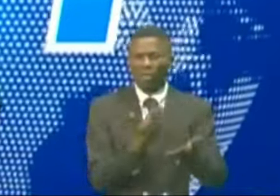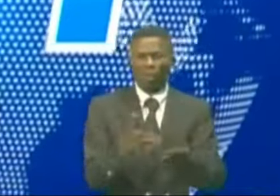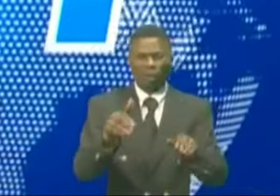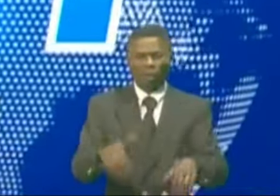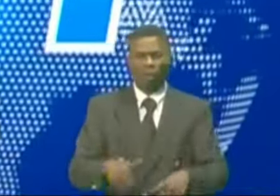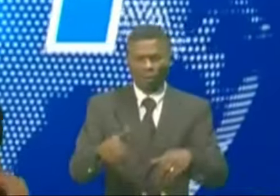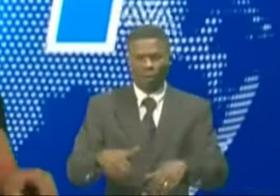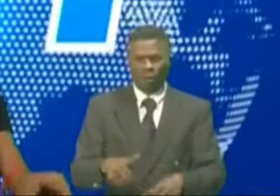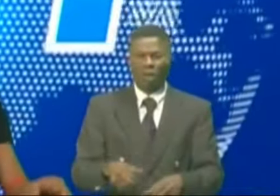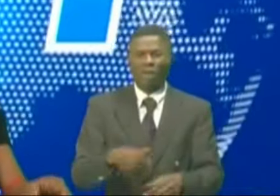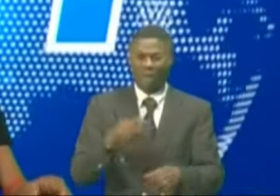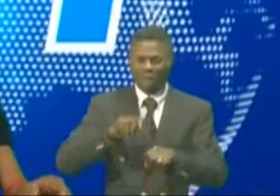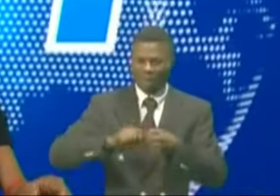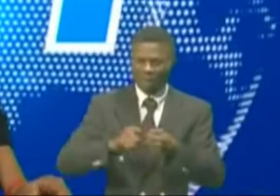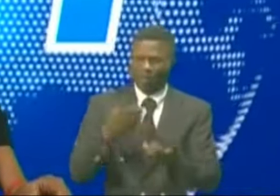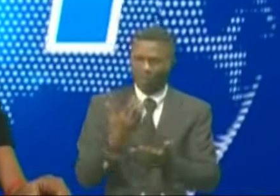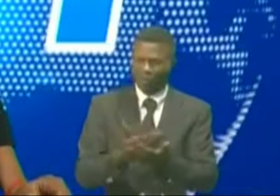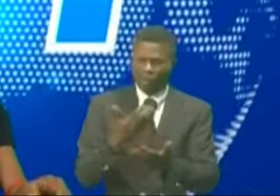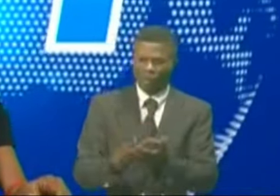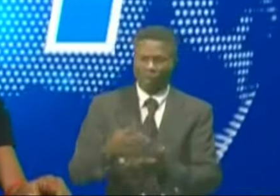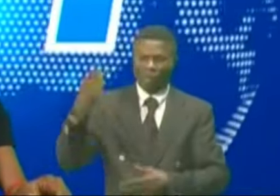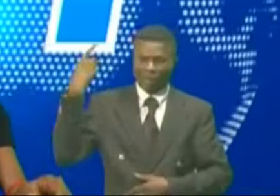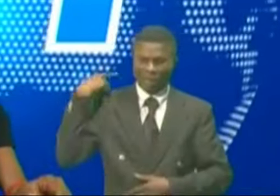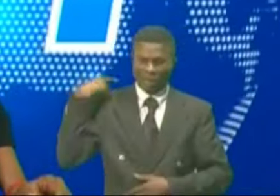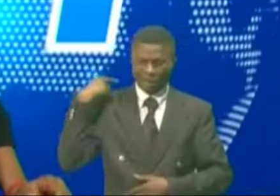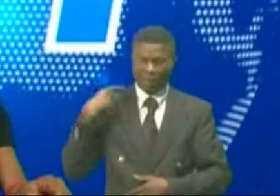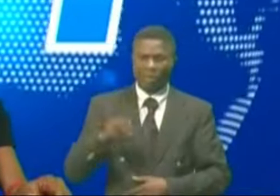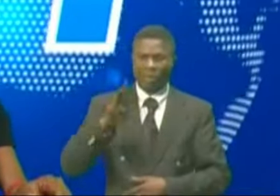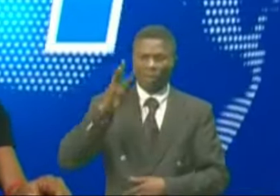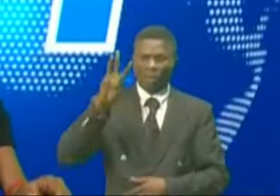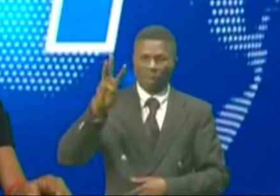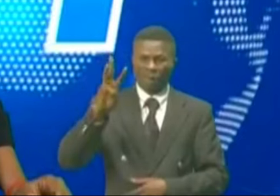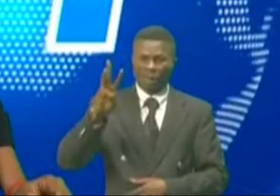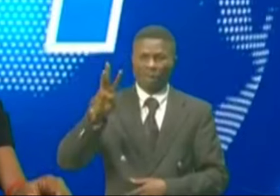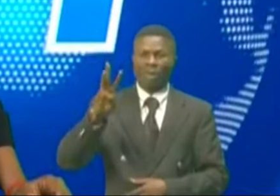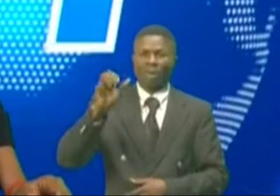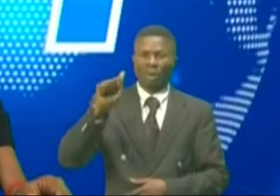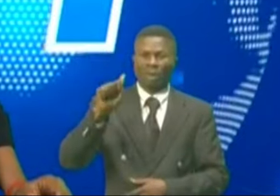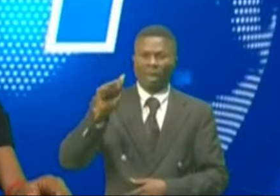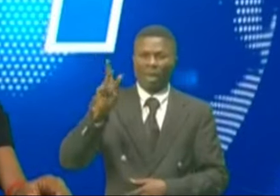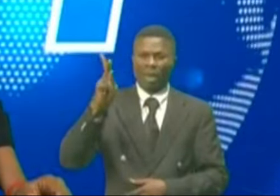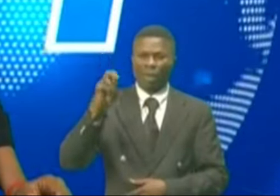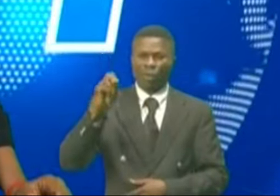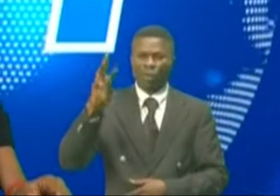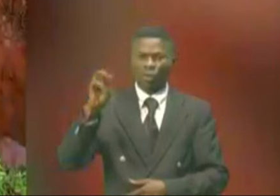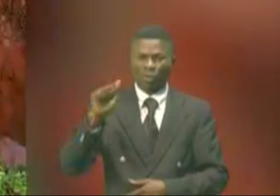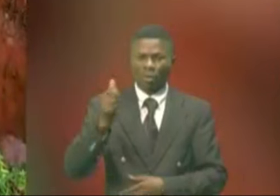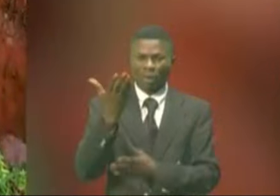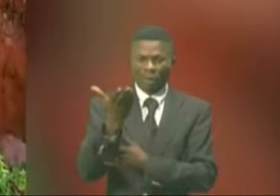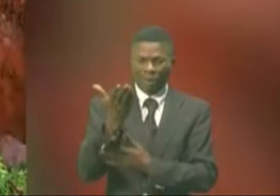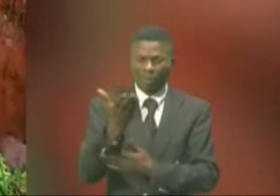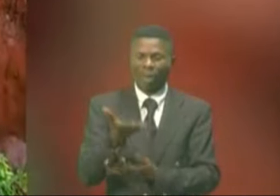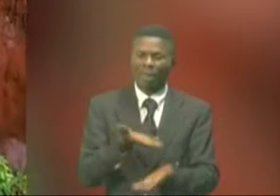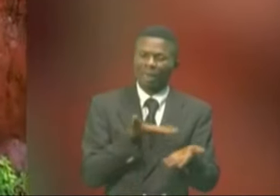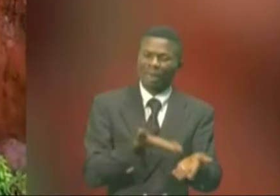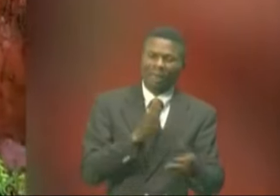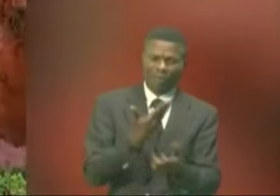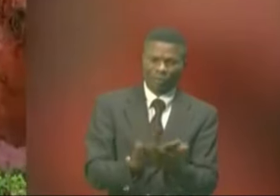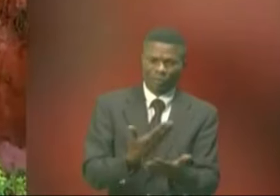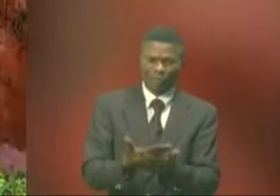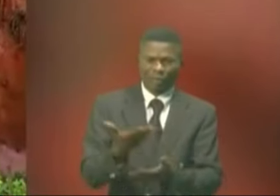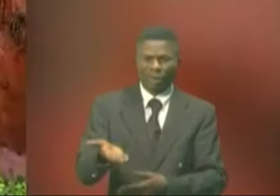fait partie des urgences des notables du territoire des Yakoma qui lancent ici un SOS. Suivez. Moins des